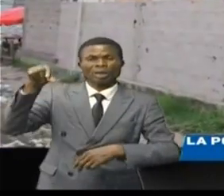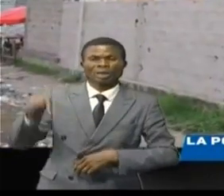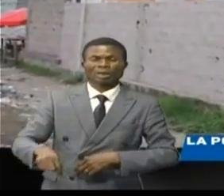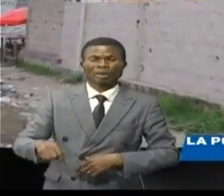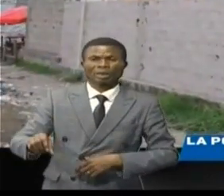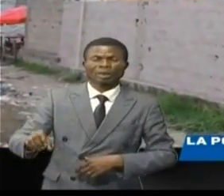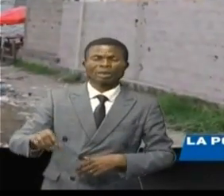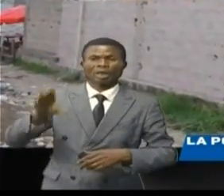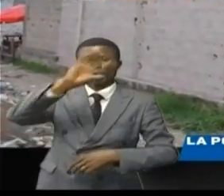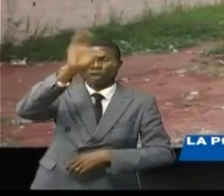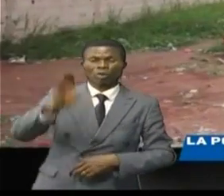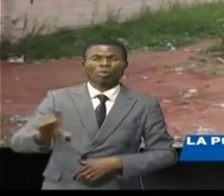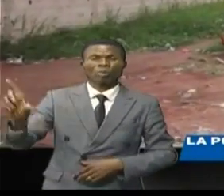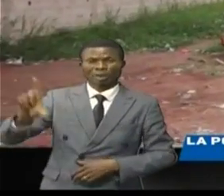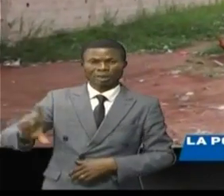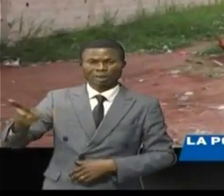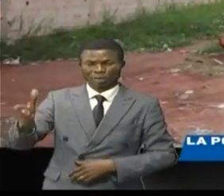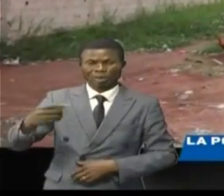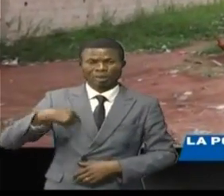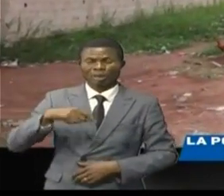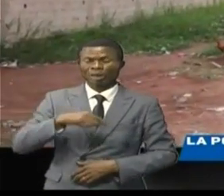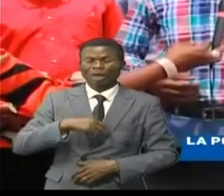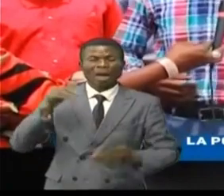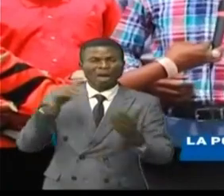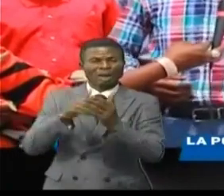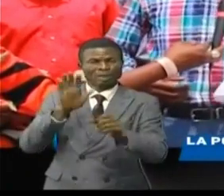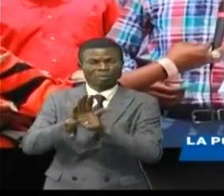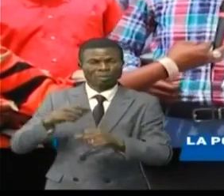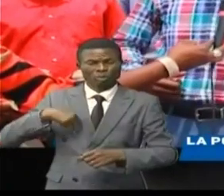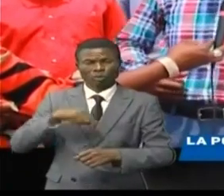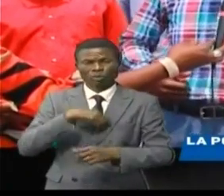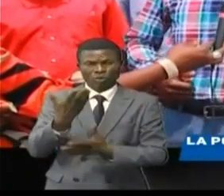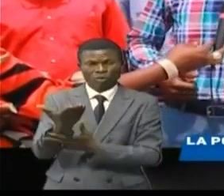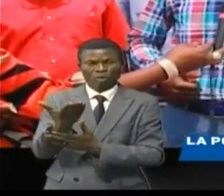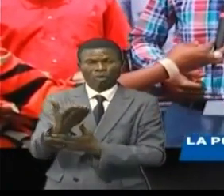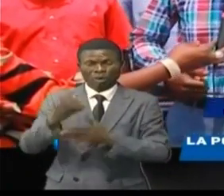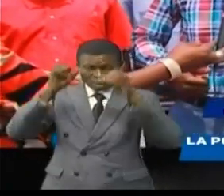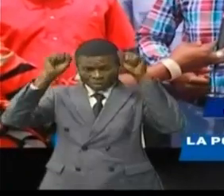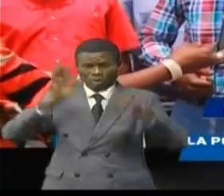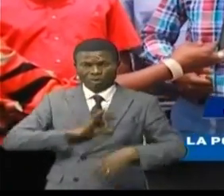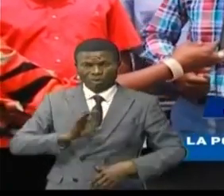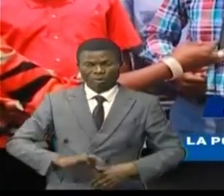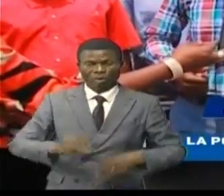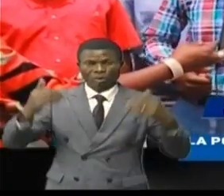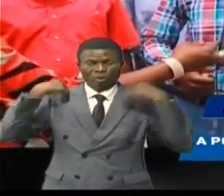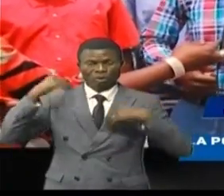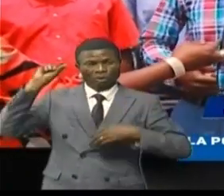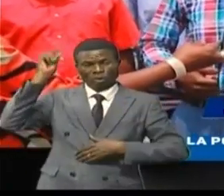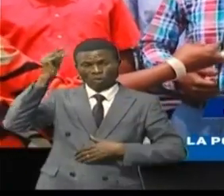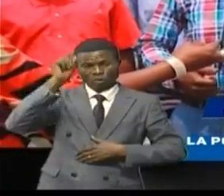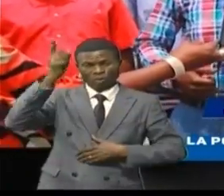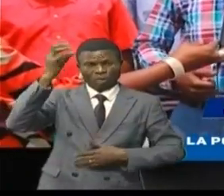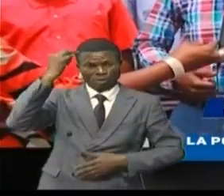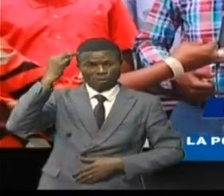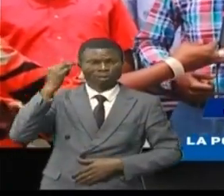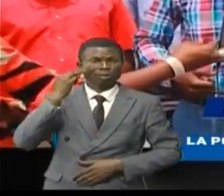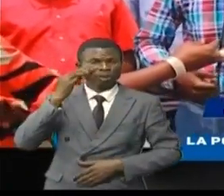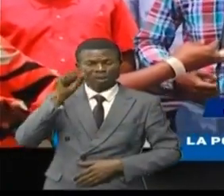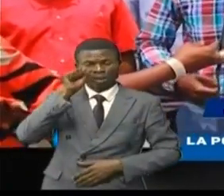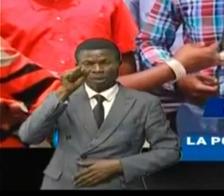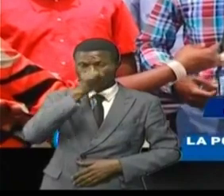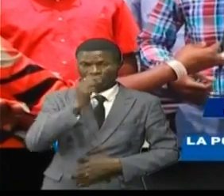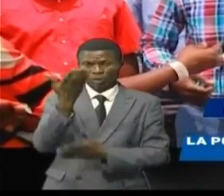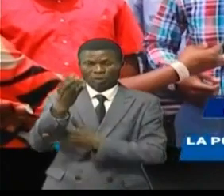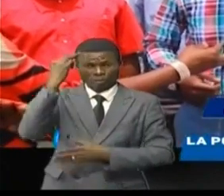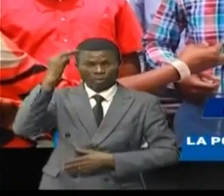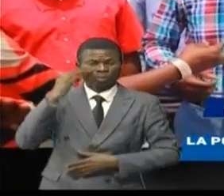commune de Limété. Nous sommes menacés, c'est ainsi que nous lançons l'appel au chef de l'État, au chef du gouvernement, son Excellence Monsieur le Premier ministre, au